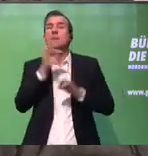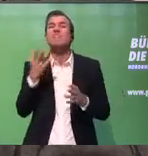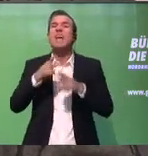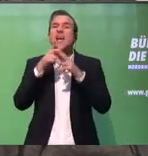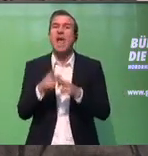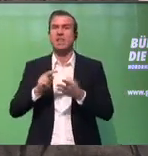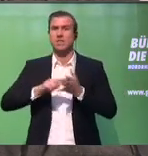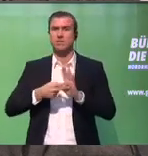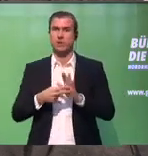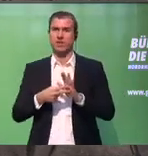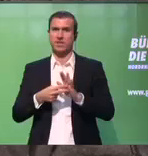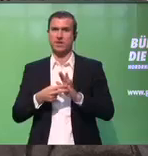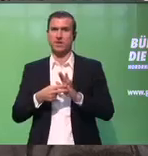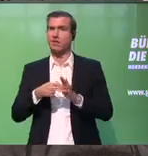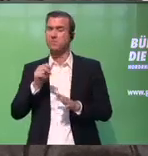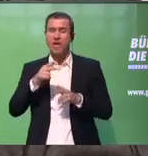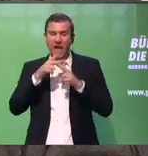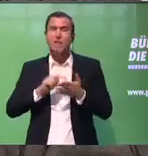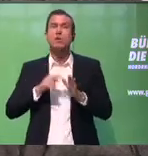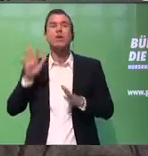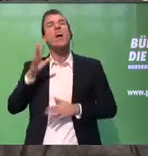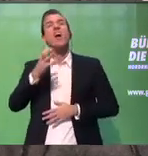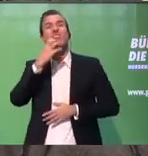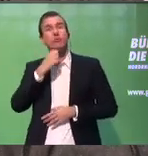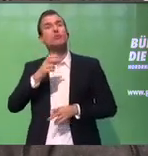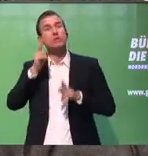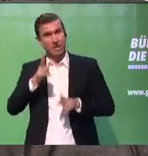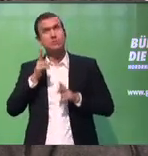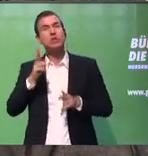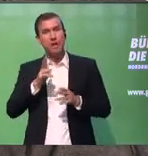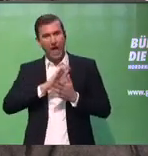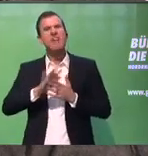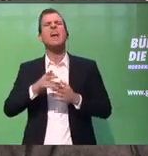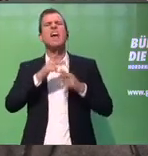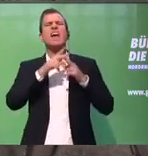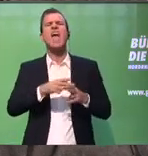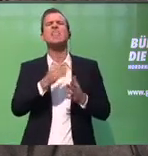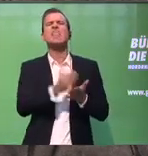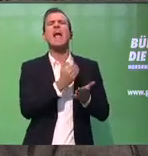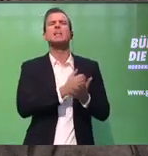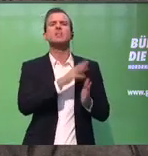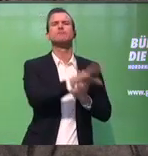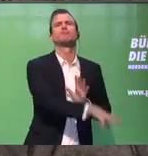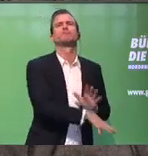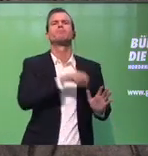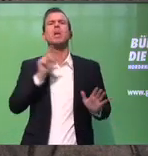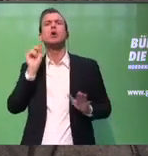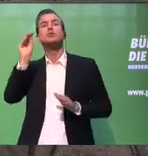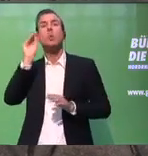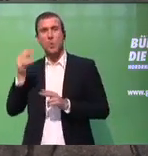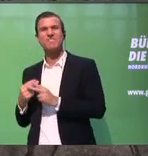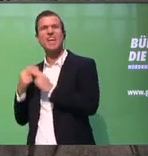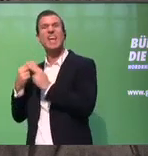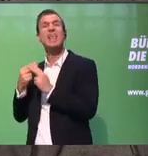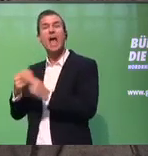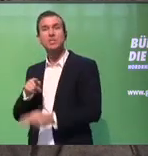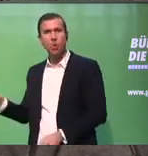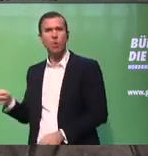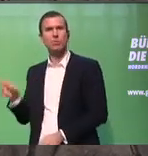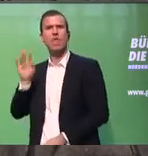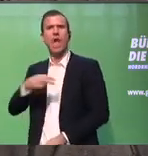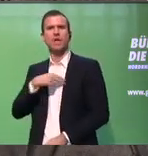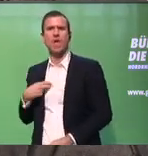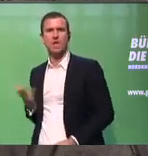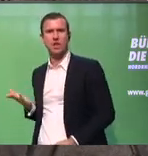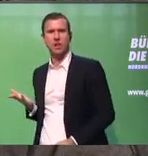Rentenpolitik, werden hier die Wünsche, die auch richtig sind, mit einem Griff in die Rentenkasse zu Lasten künftiger Generationen